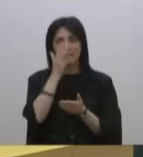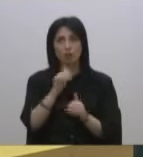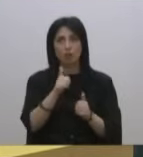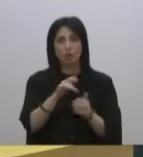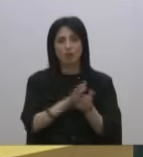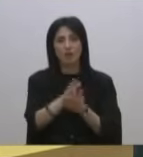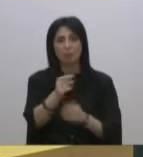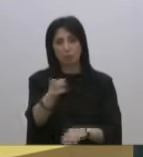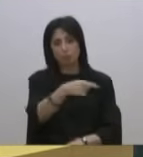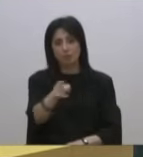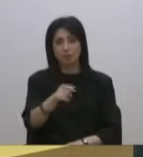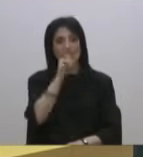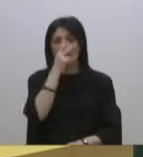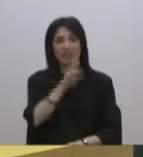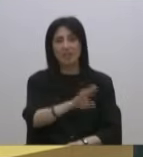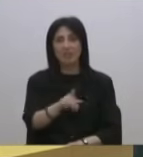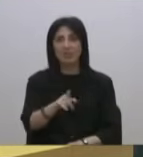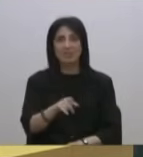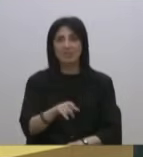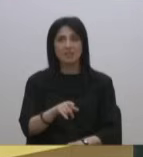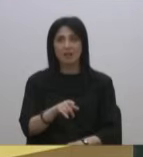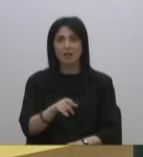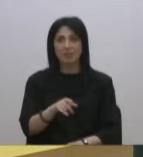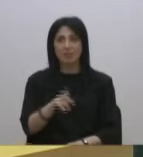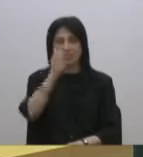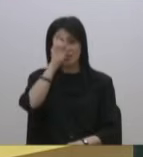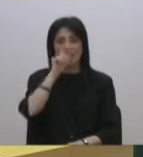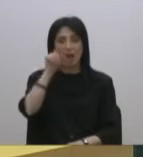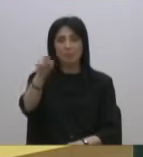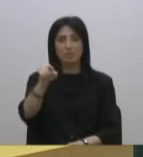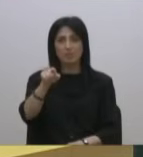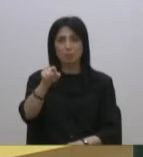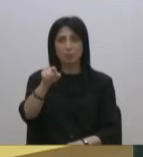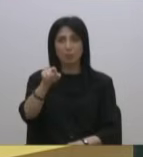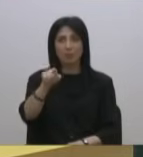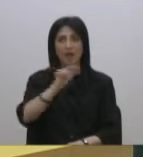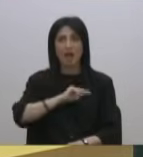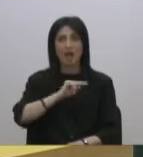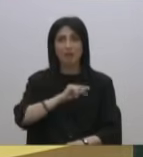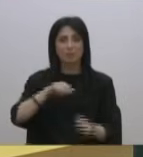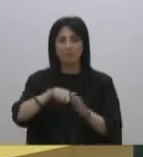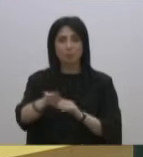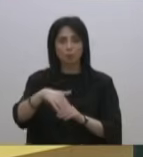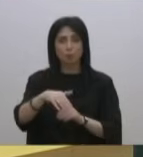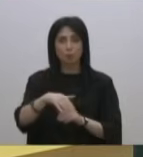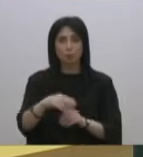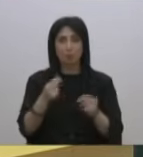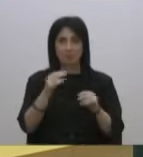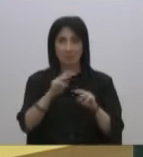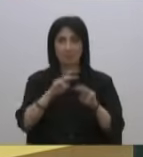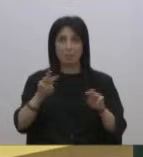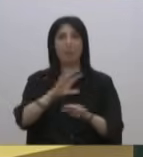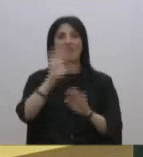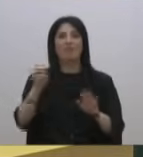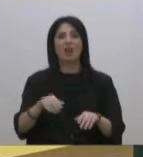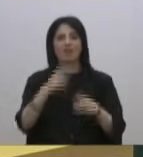როგორ დაიხარჯა ფული? ამას ვერ ნახავთ. ეს არ მიდის არც სახელმწიფოს ადმინისტრების ქვეშ. თითქოს ფინანსთა სამინისტრო